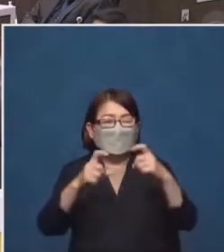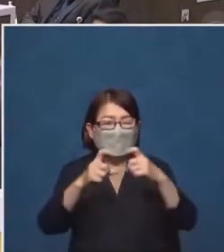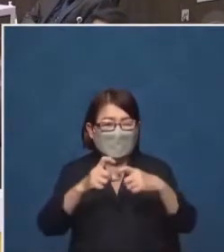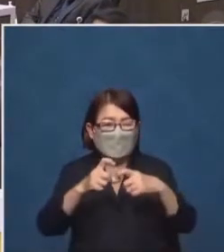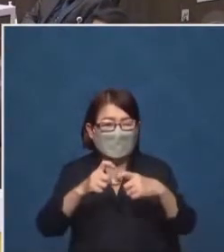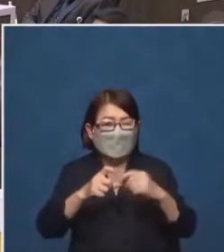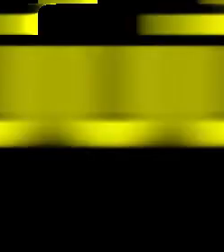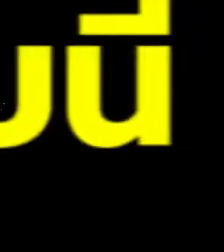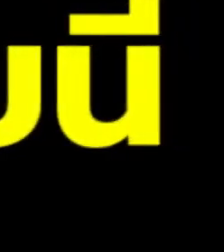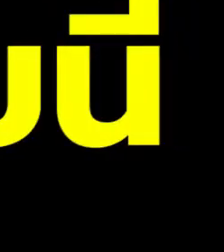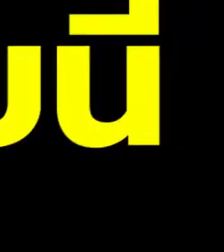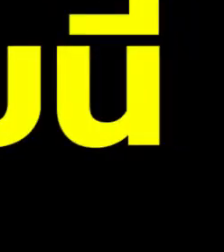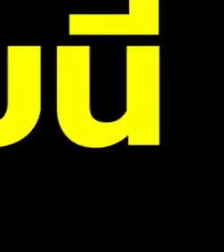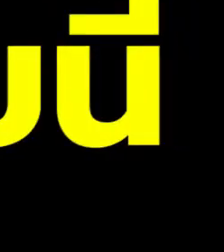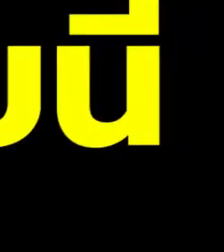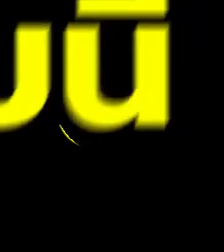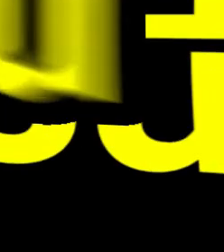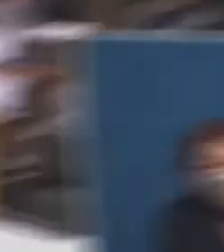้องมาตามวาคจะเอาไหม